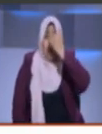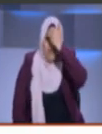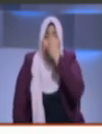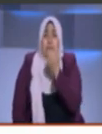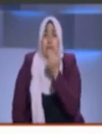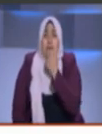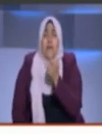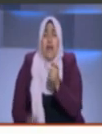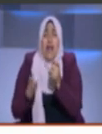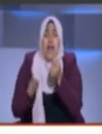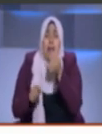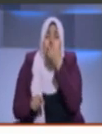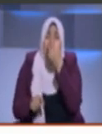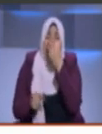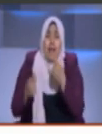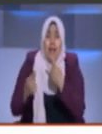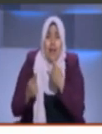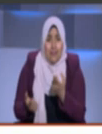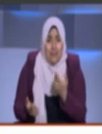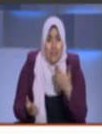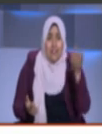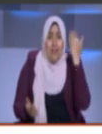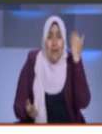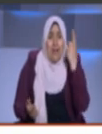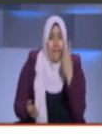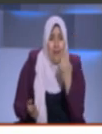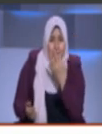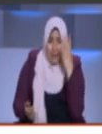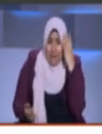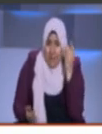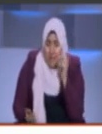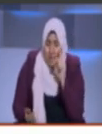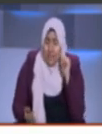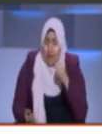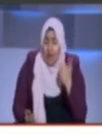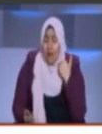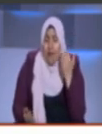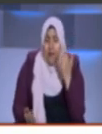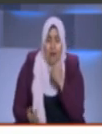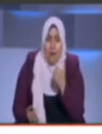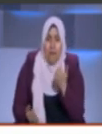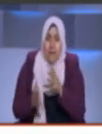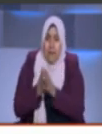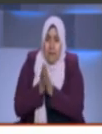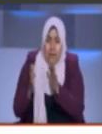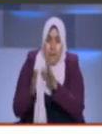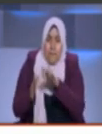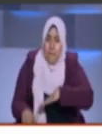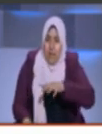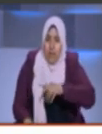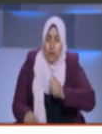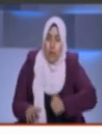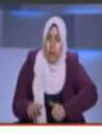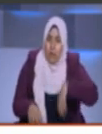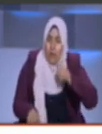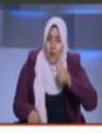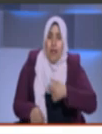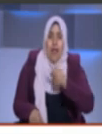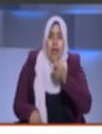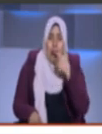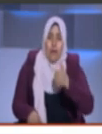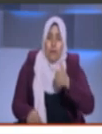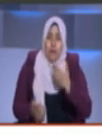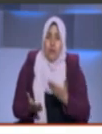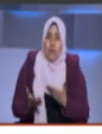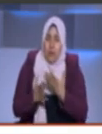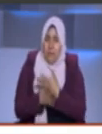العاديه، فهذا الامر بالنسبه له اذا كان يعني رقم يعني كبير معظمه صحيح في المستشفيات